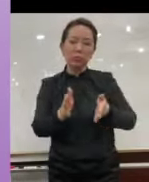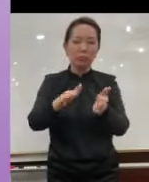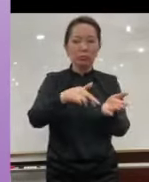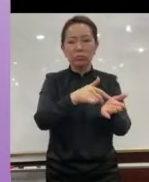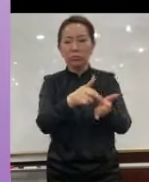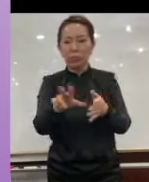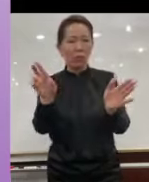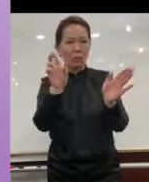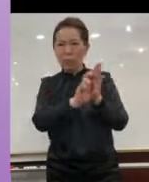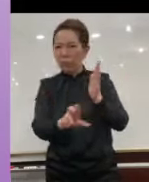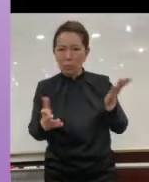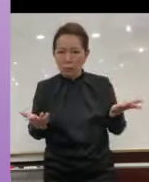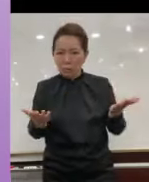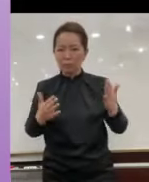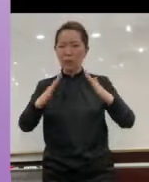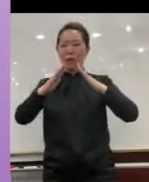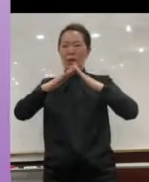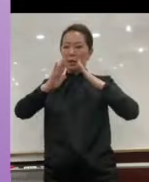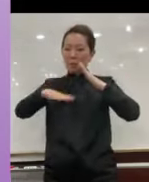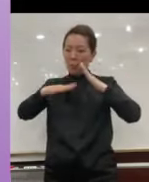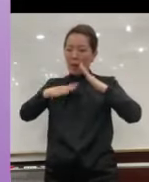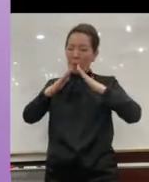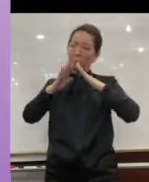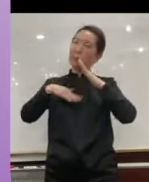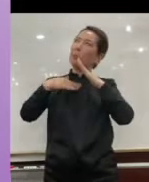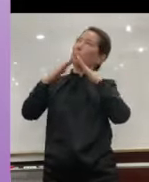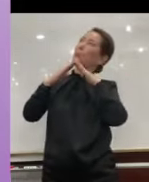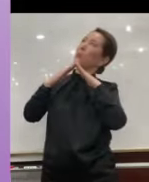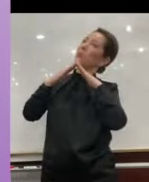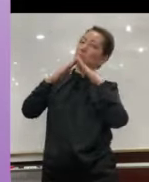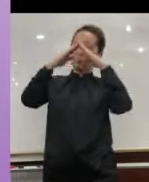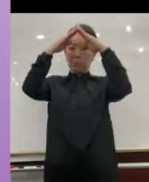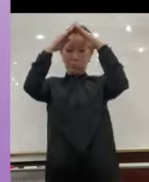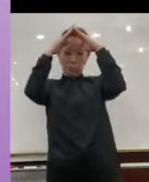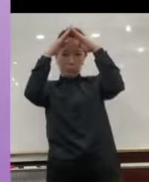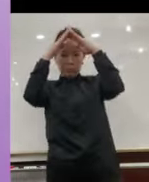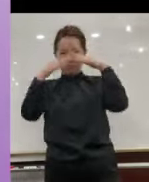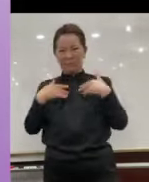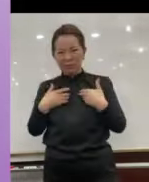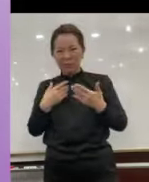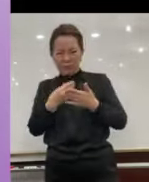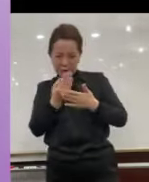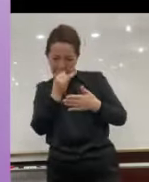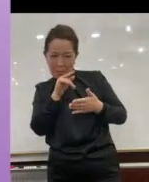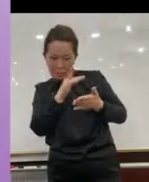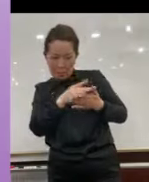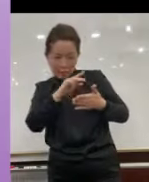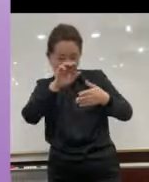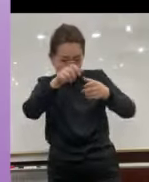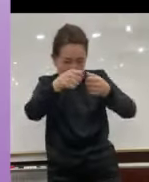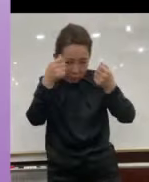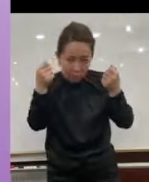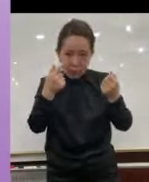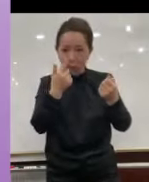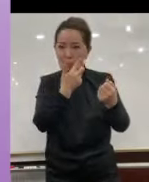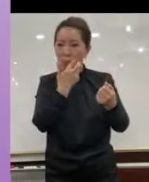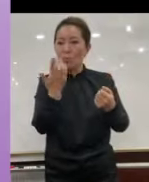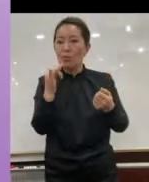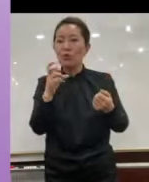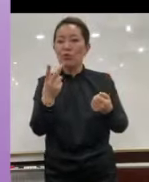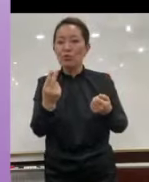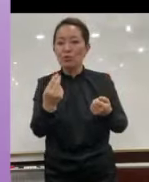ийм гэртээ одоо тий төгжгдмэл байдалтай ийм байгаа гэсэн ийм бодит байдал бол Монголд байгаа хаа гэж бодож